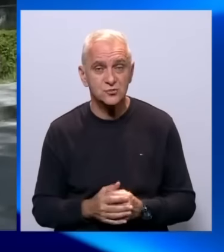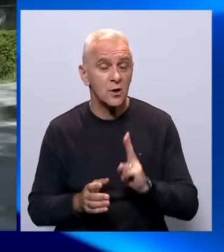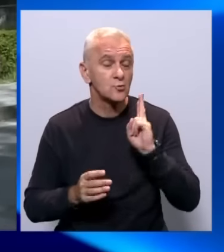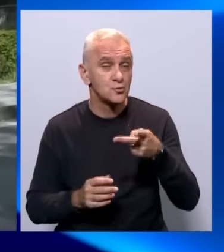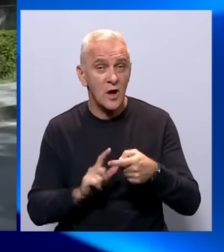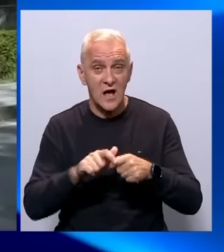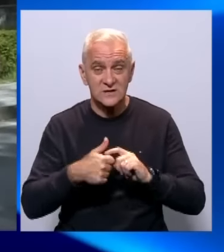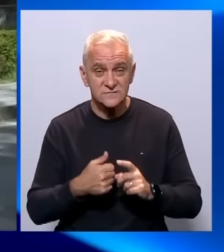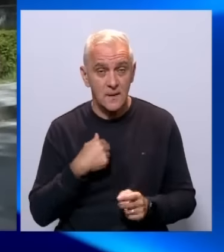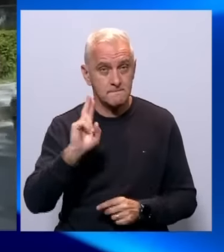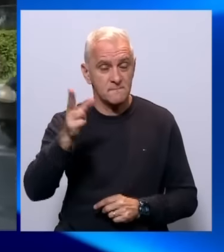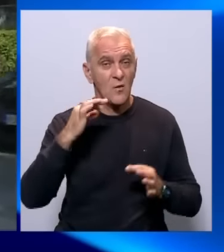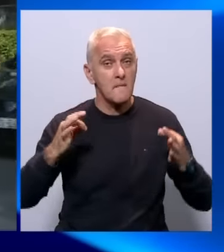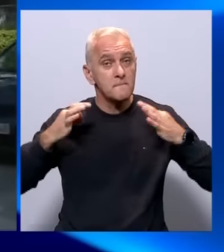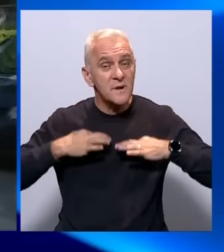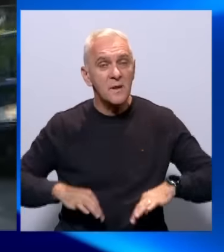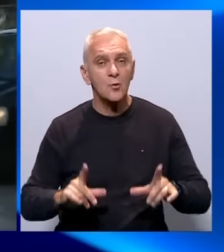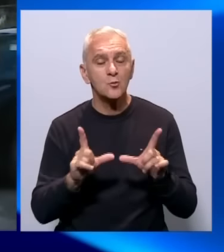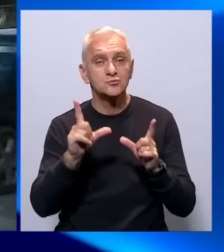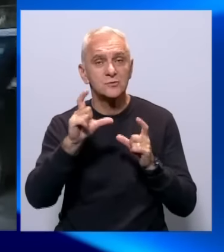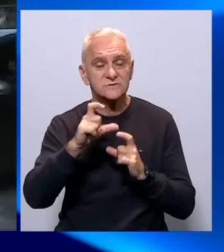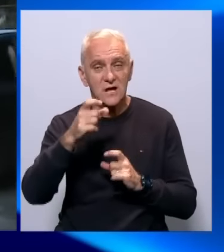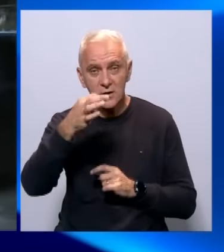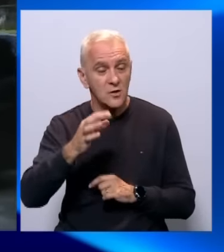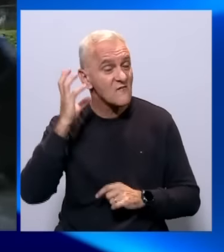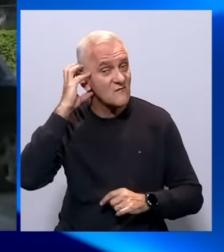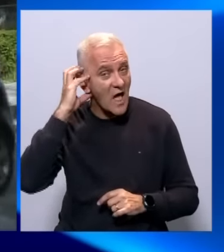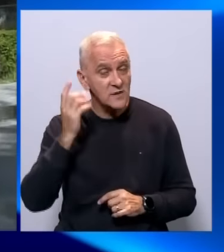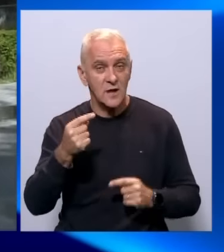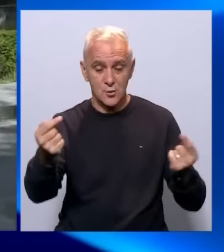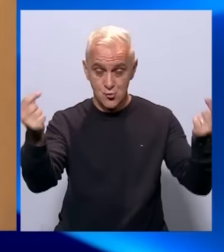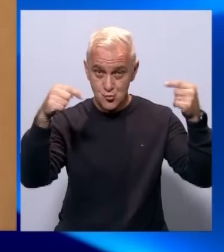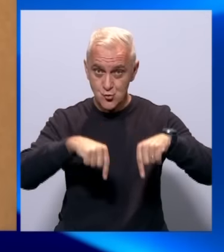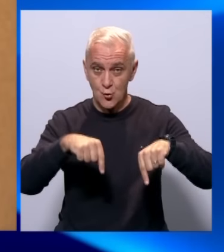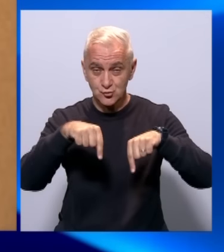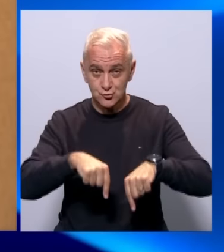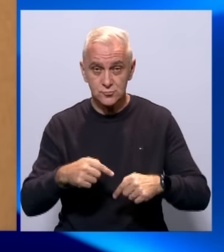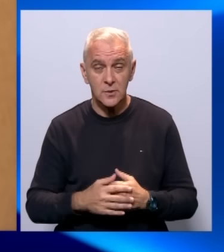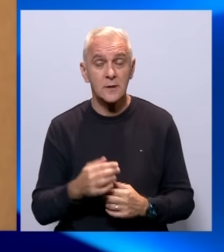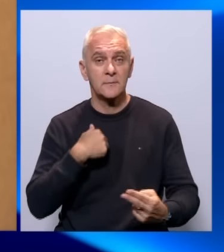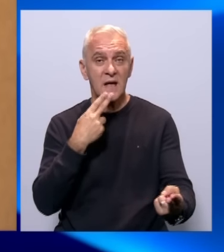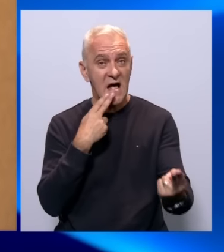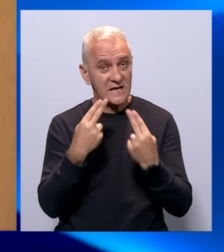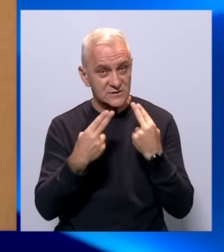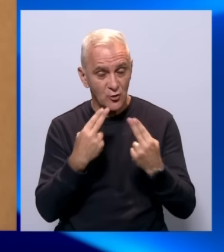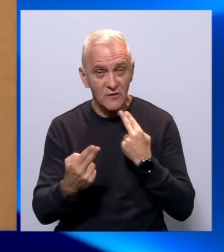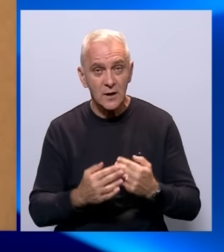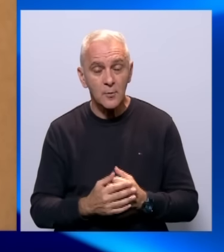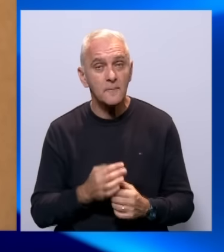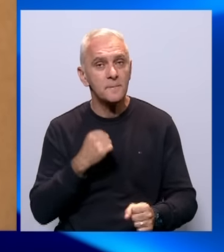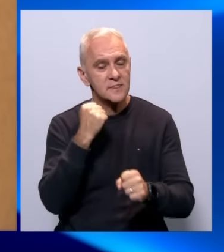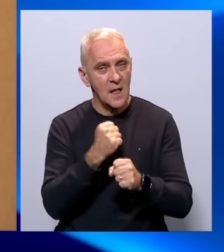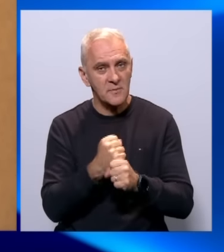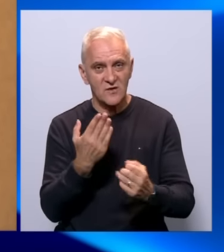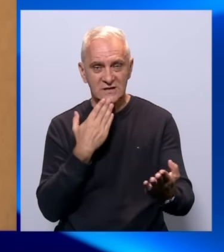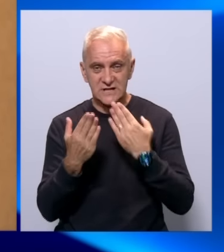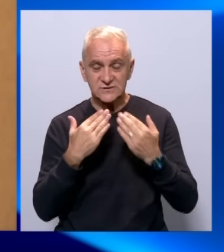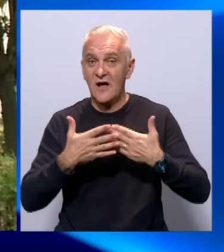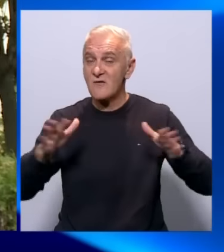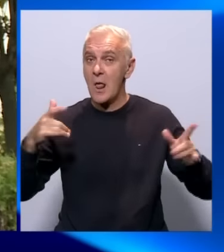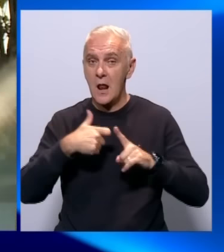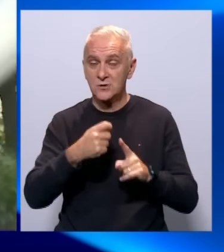pozvat ću premijera Unsko-sanskog kantona, vladu Unsko-sanskog kantona, da dođu kod nas, da razgovaramo, da naprave sjednicu u Velikoj Kladuši, da se